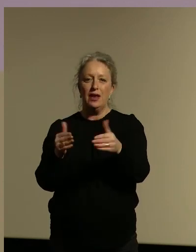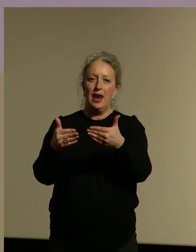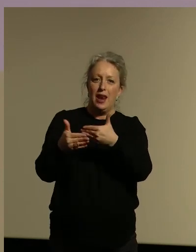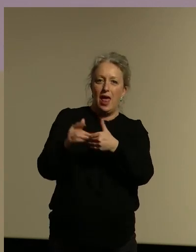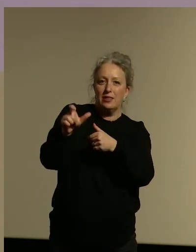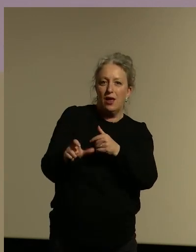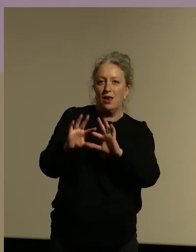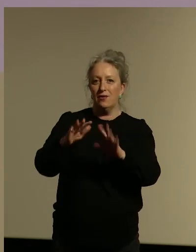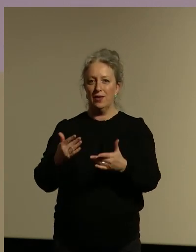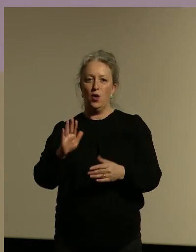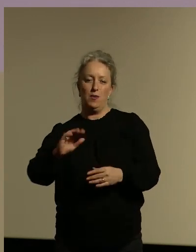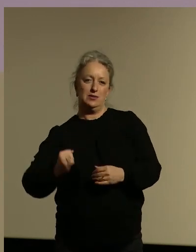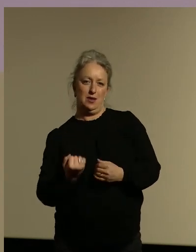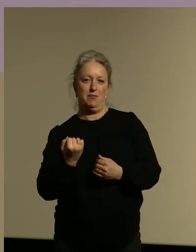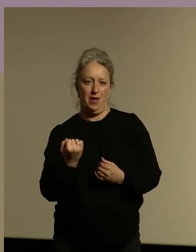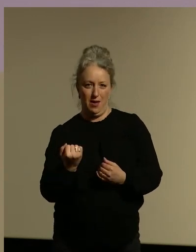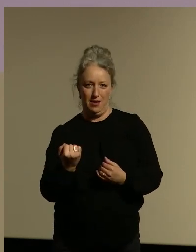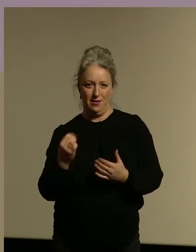või sõber.